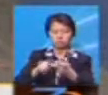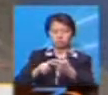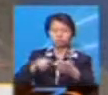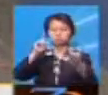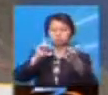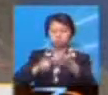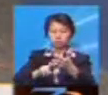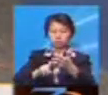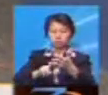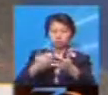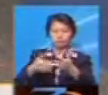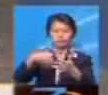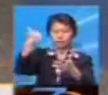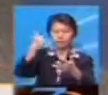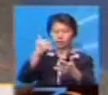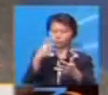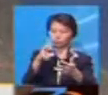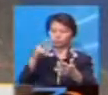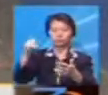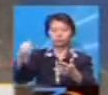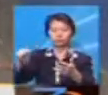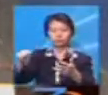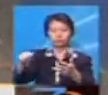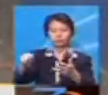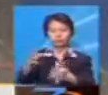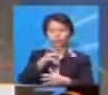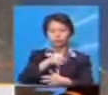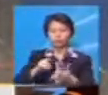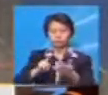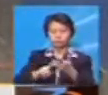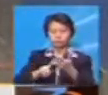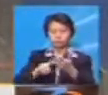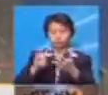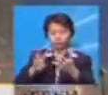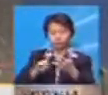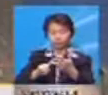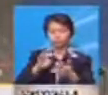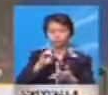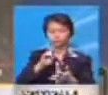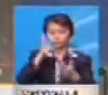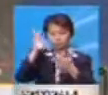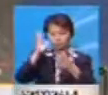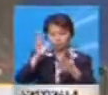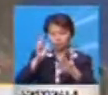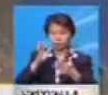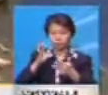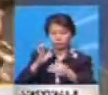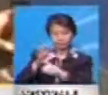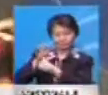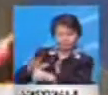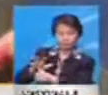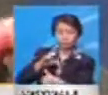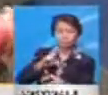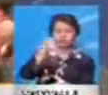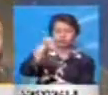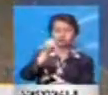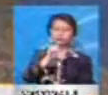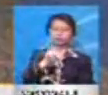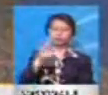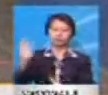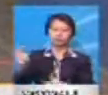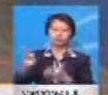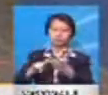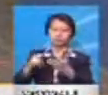tiebreak sebelum menang 12-10. Dan pada set keempat, Delia berjaya menyerap tekanan untuk menang